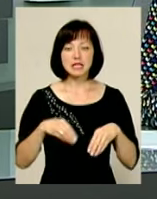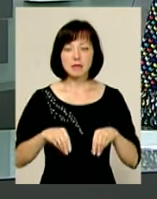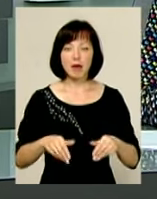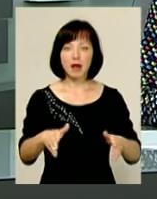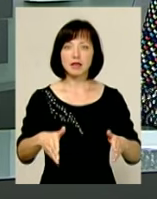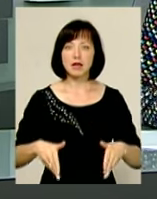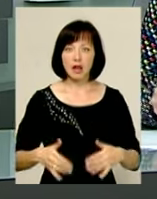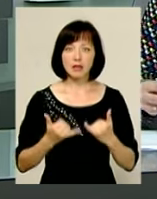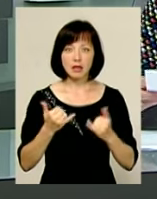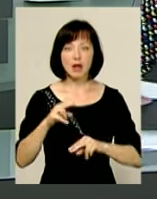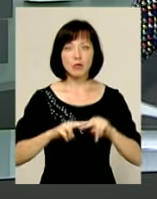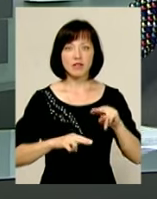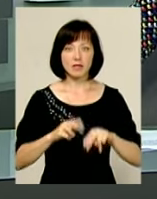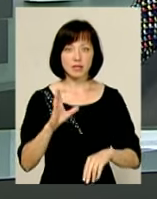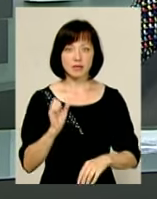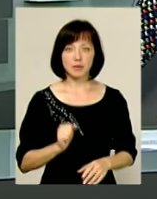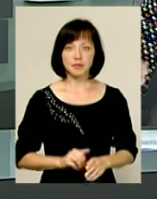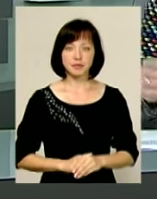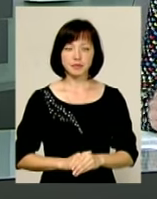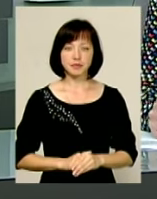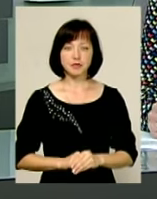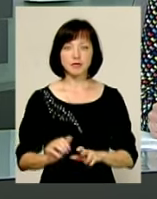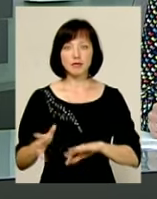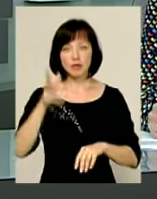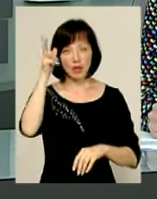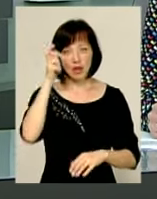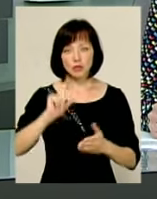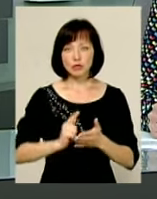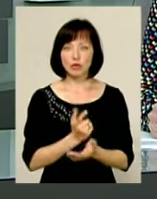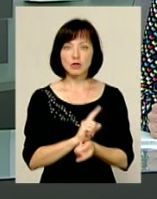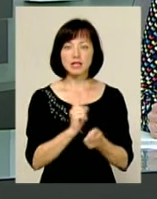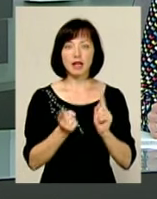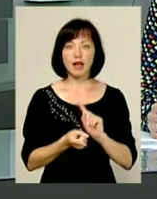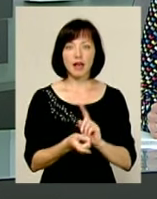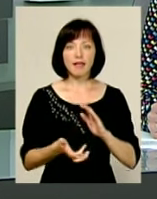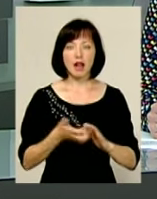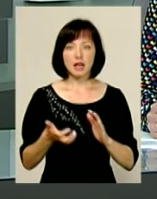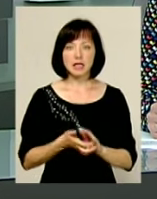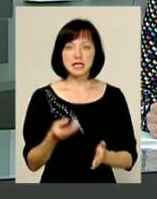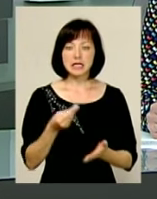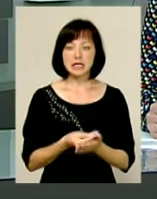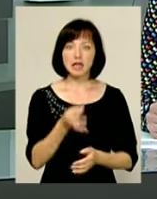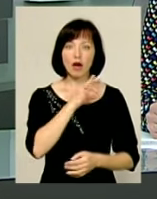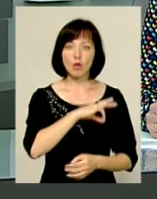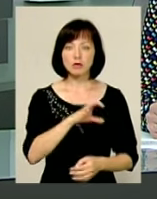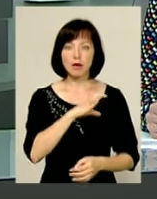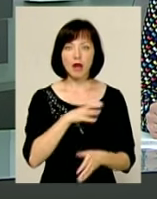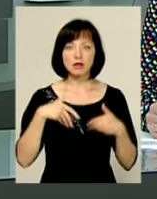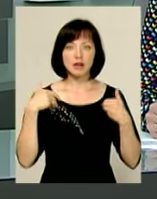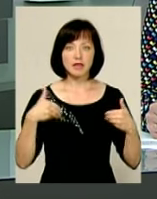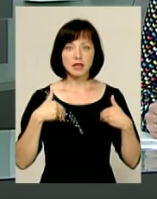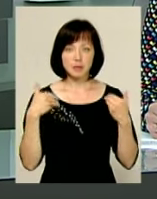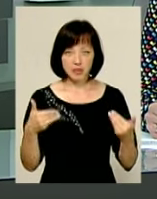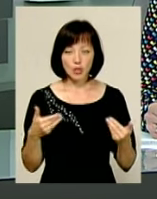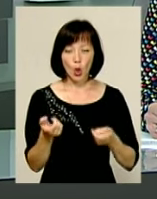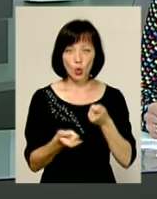ділянки для будівництва. Гречка знову стає делікатесом. Ціни на корисну та багато на мікроелементи і